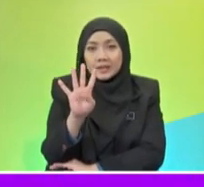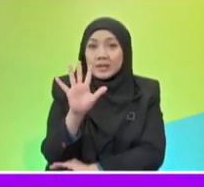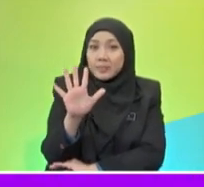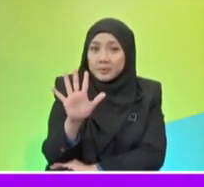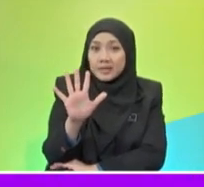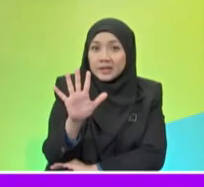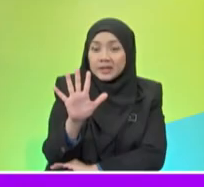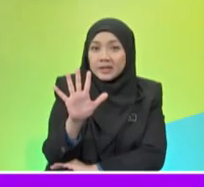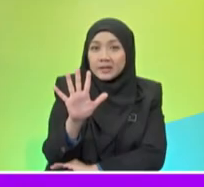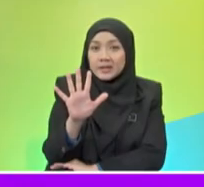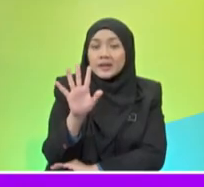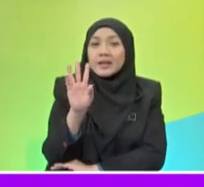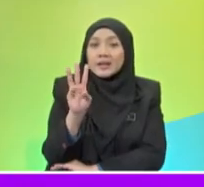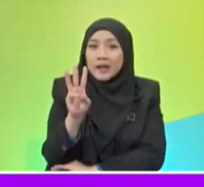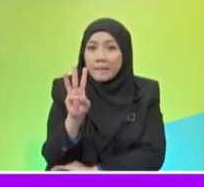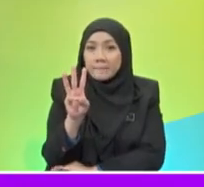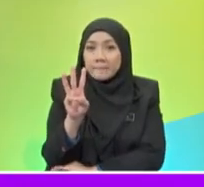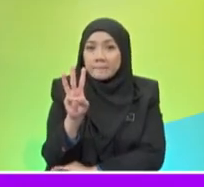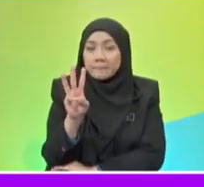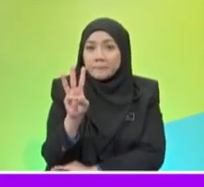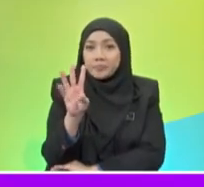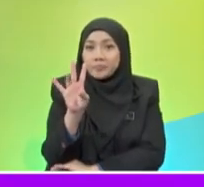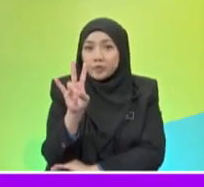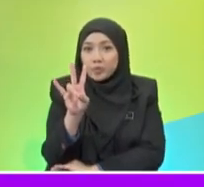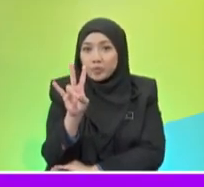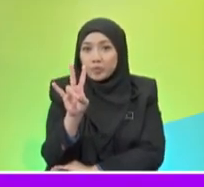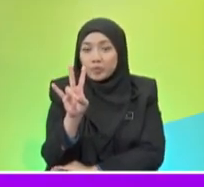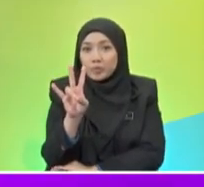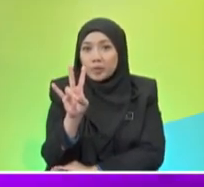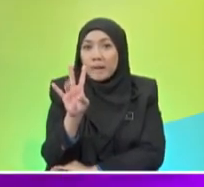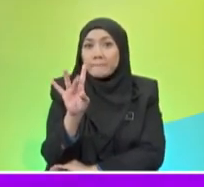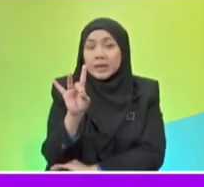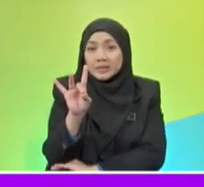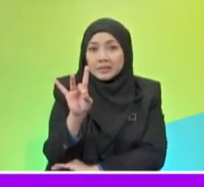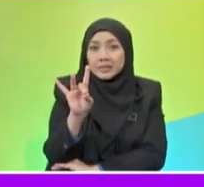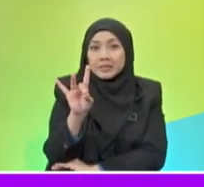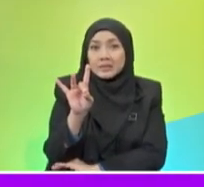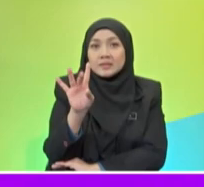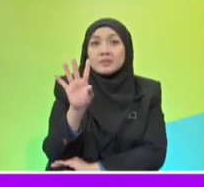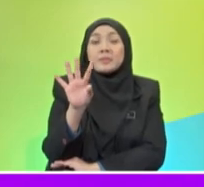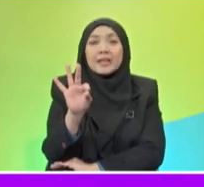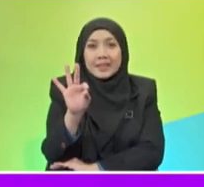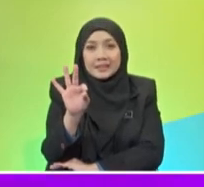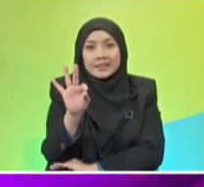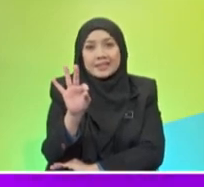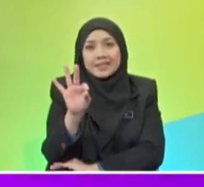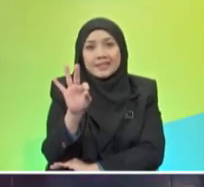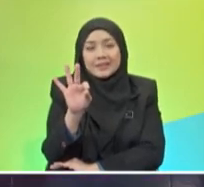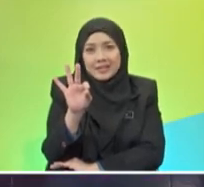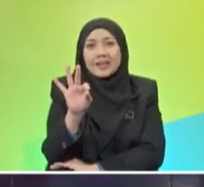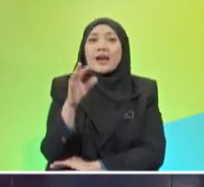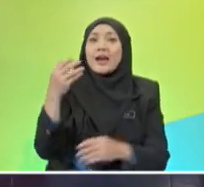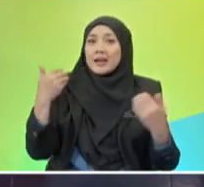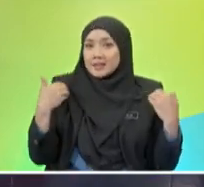lima, enam, tujuh, lapan, sembilan.